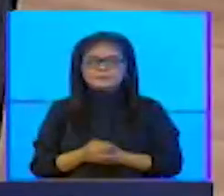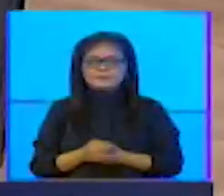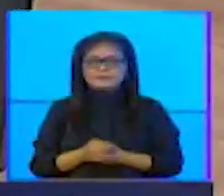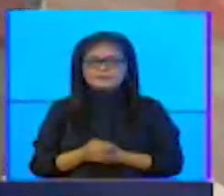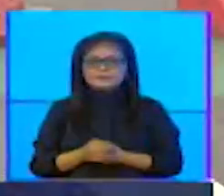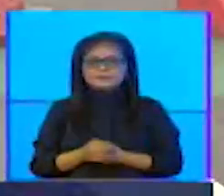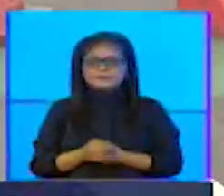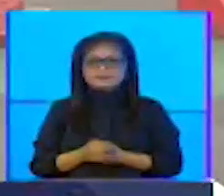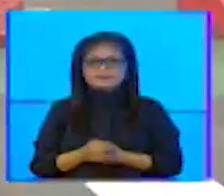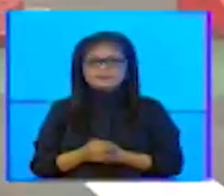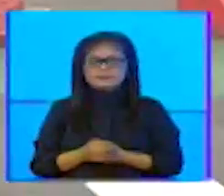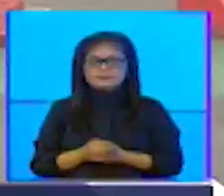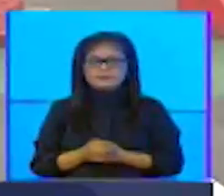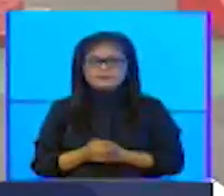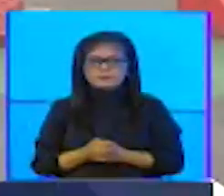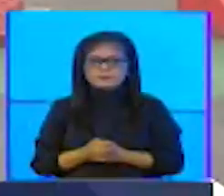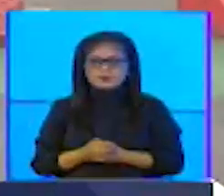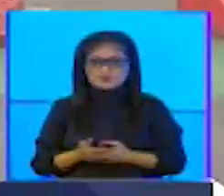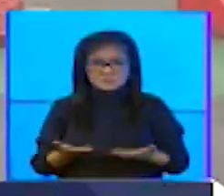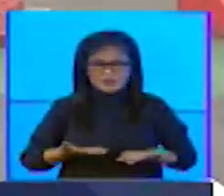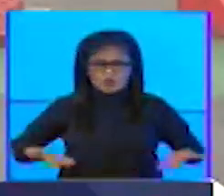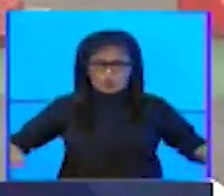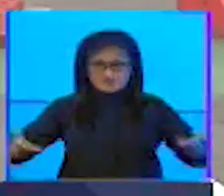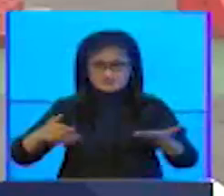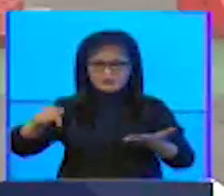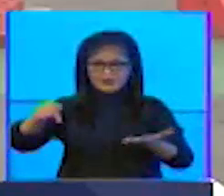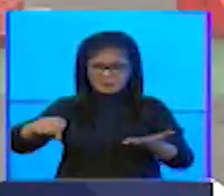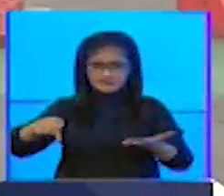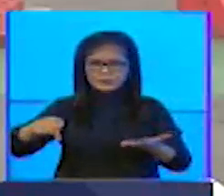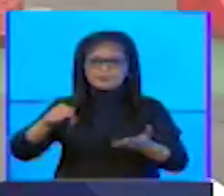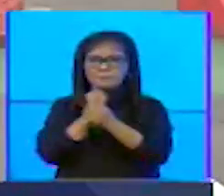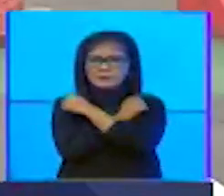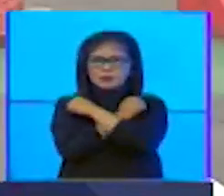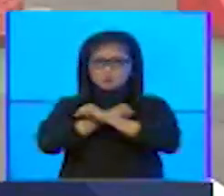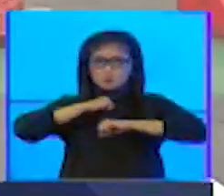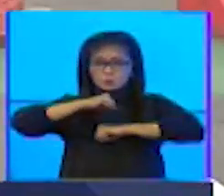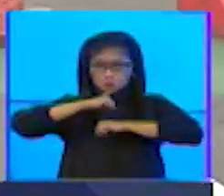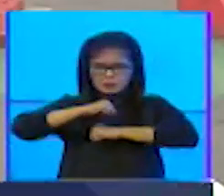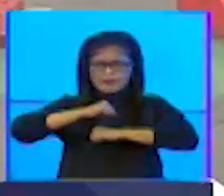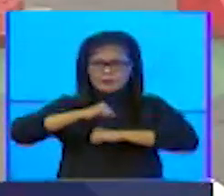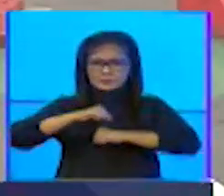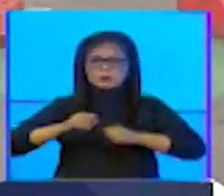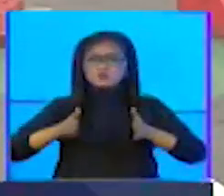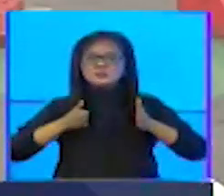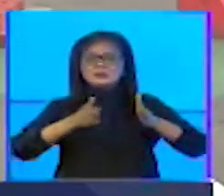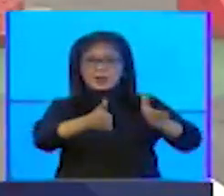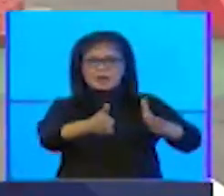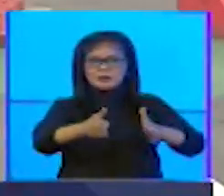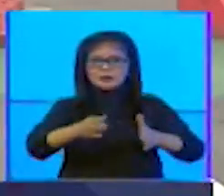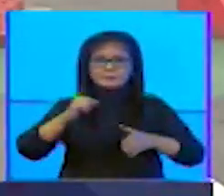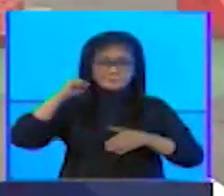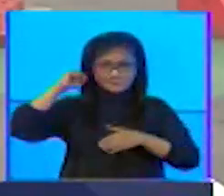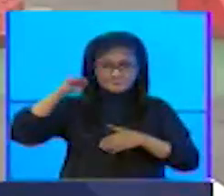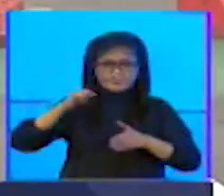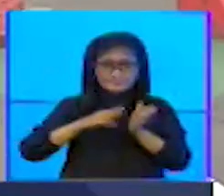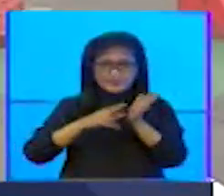Benar sekali Tommy dan juga pemirsa bahwa situasi saat ini di Patung Kuda Arjuna Wiwaha di kawasan Jalan Medan Merdeka yang menjadi titik akhir